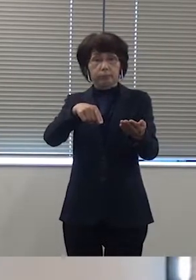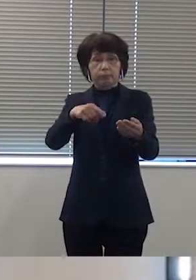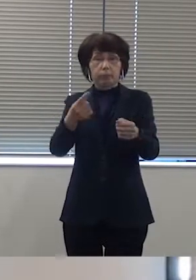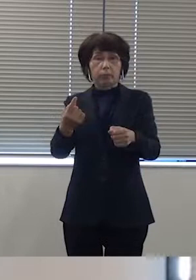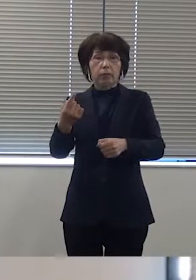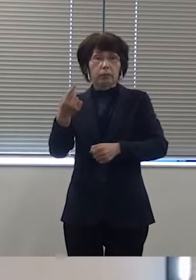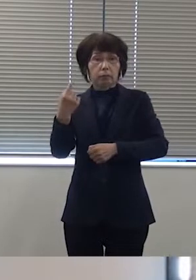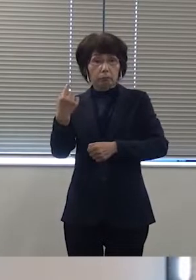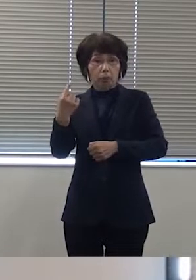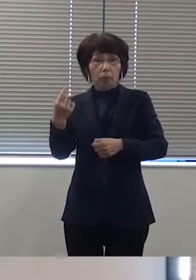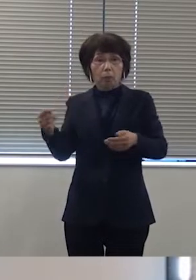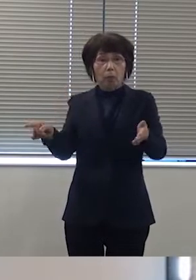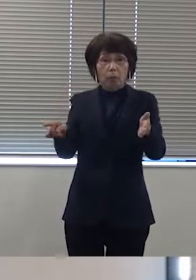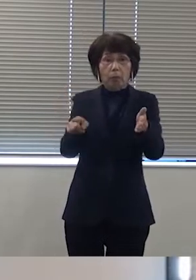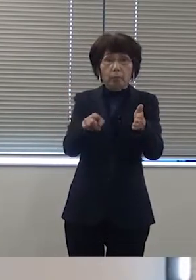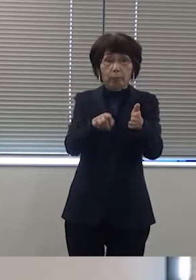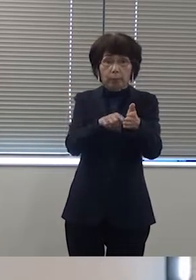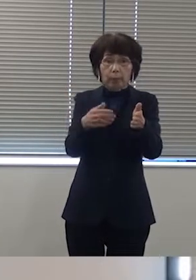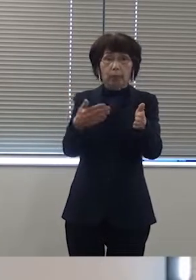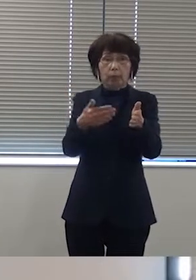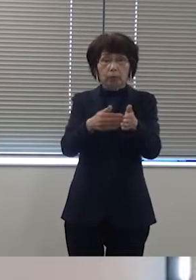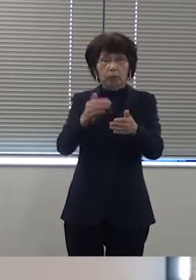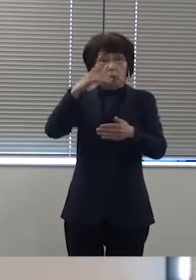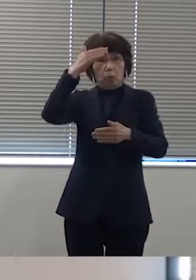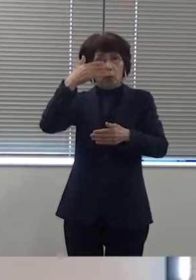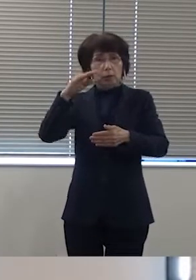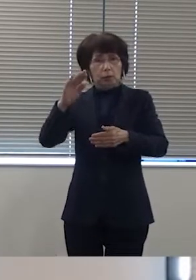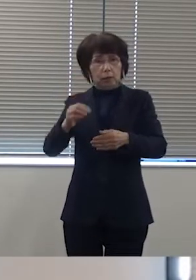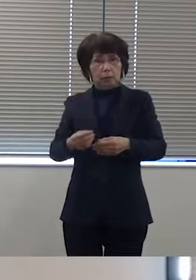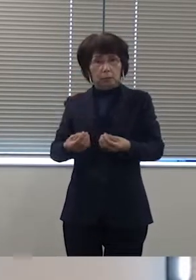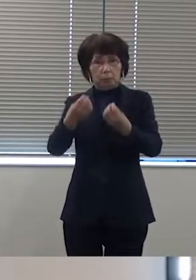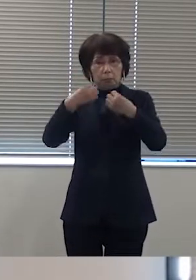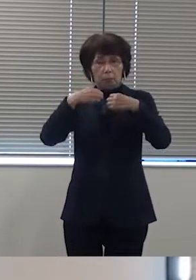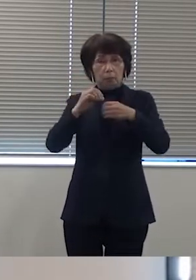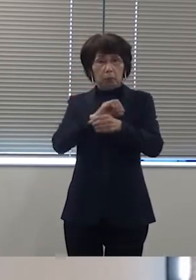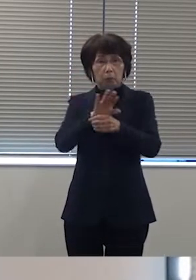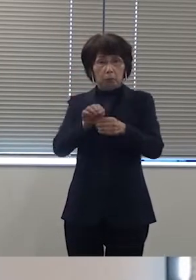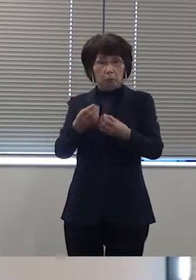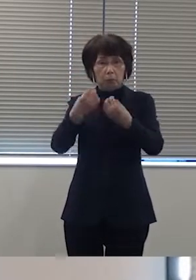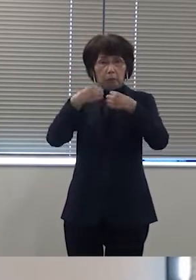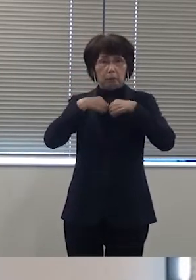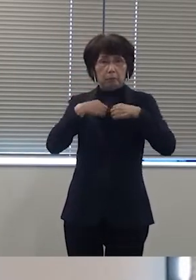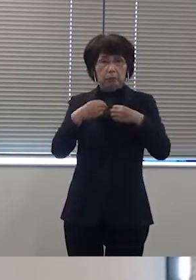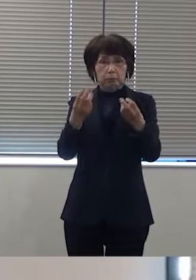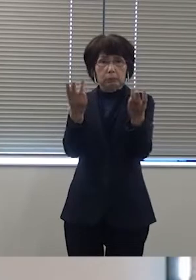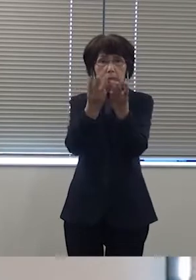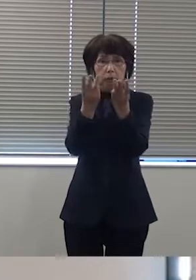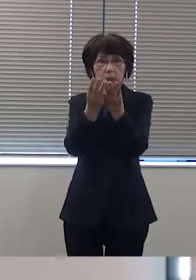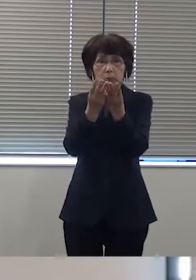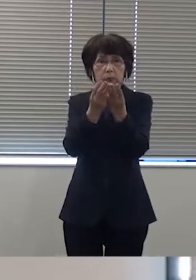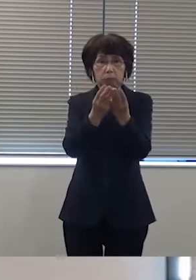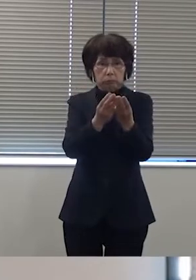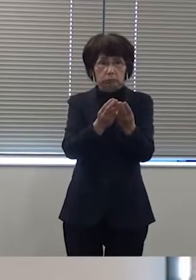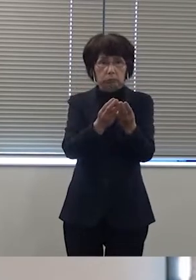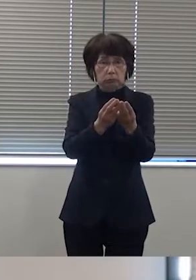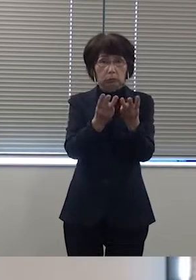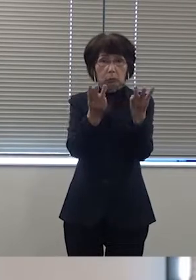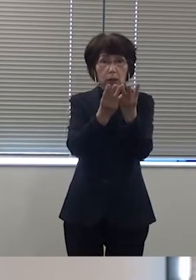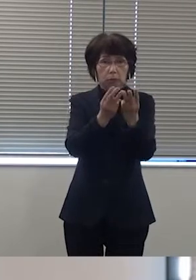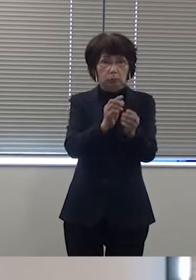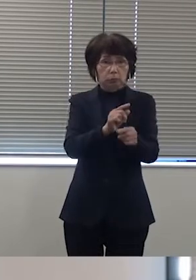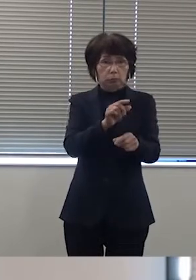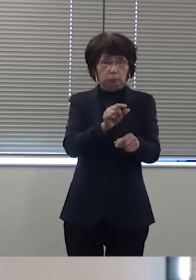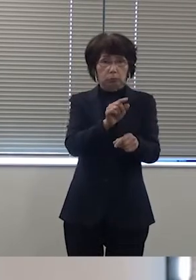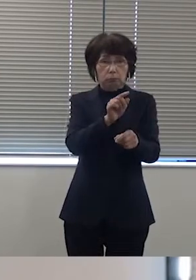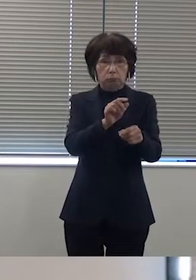昨日までのですね、高知県の感染者数の、まあ、累計をずっと載せております。